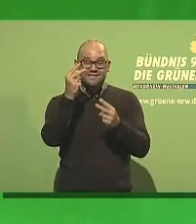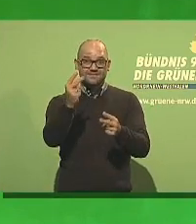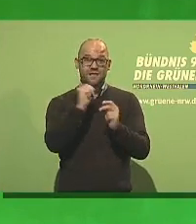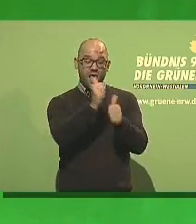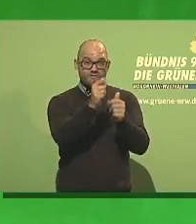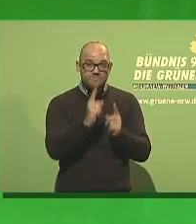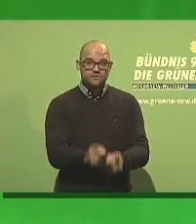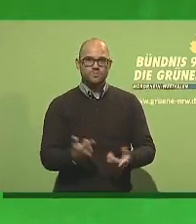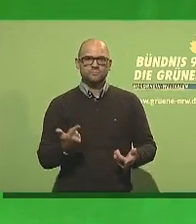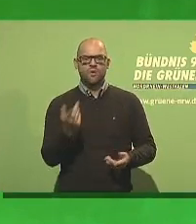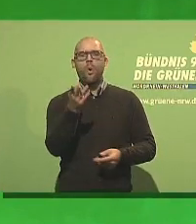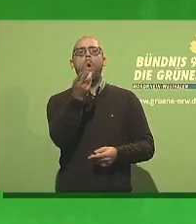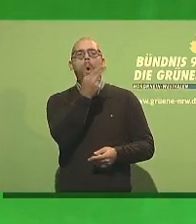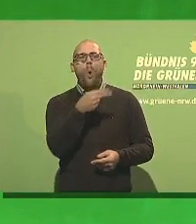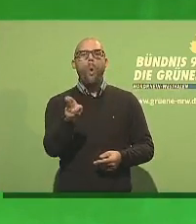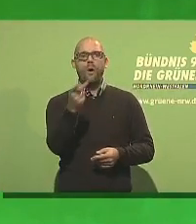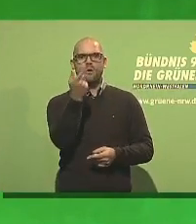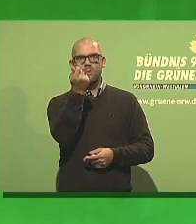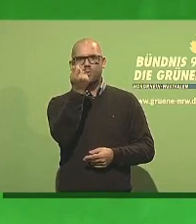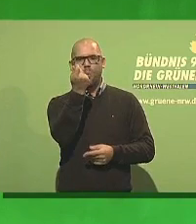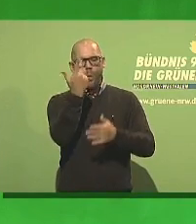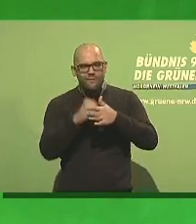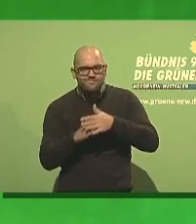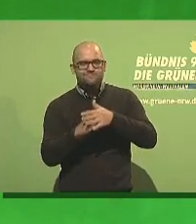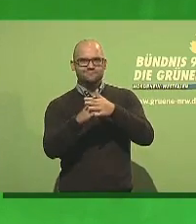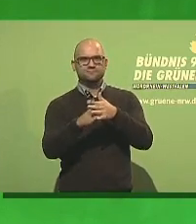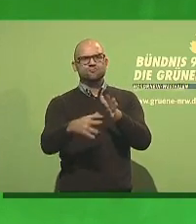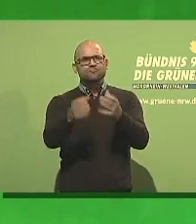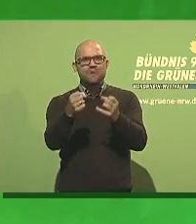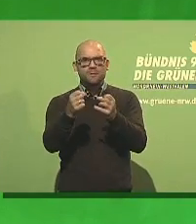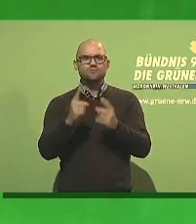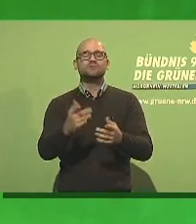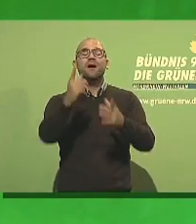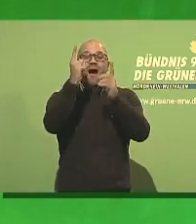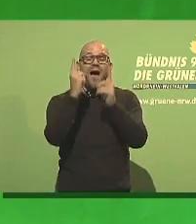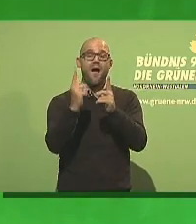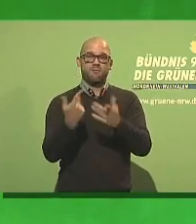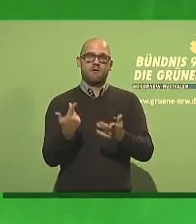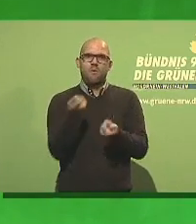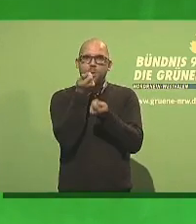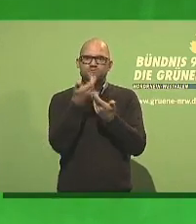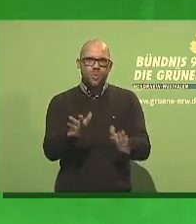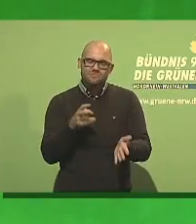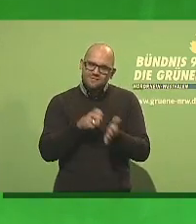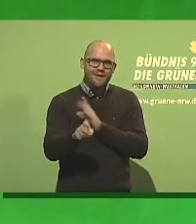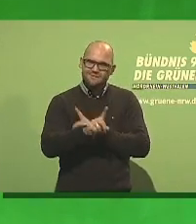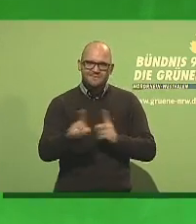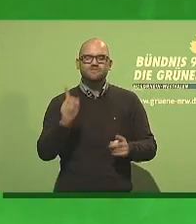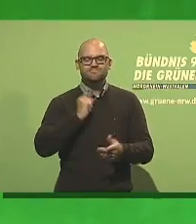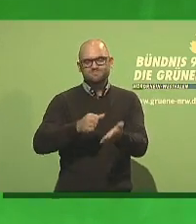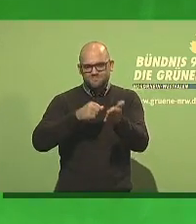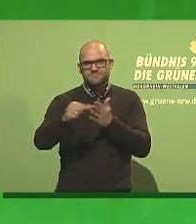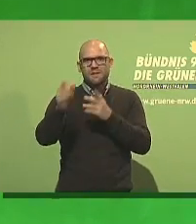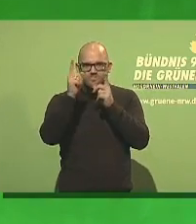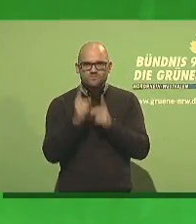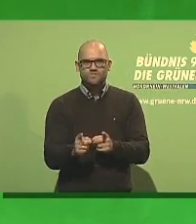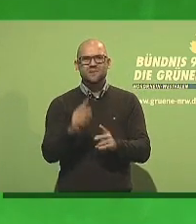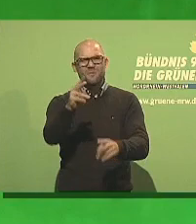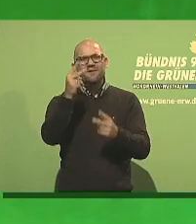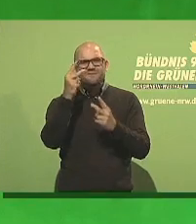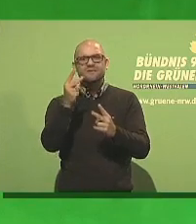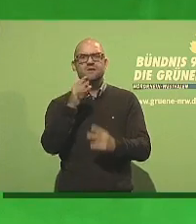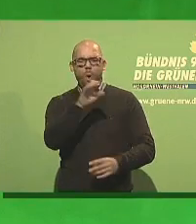den Euro stabilisieren und den Euro retten. Aber natürlich wird es etwas kosten. Und das ist richtig, dass wir für Europa